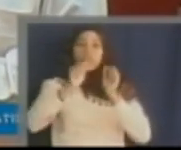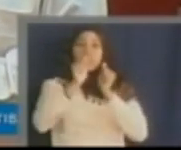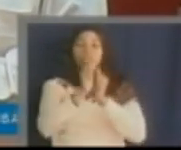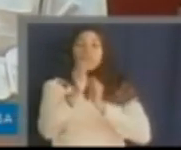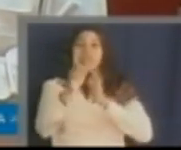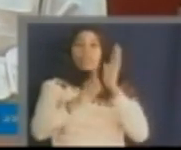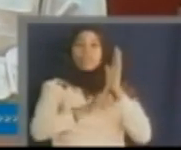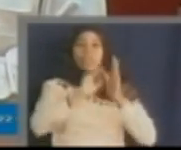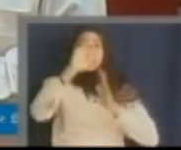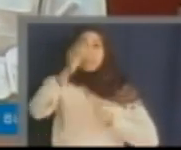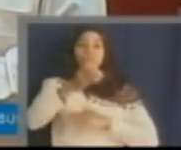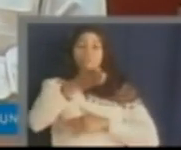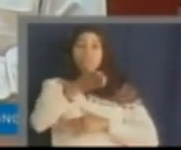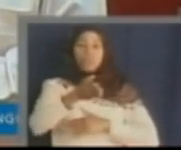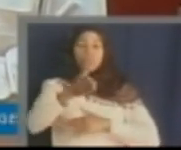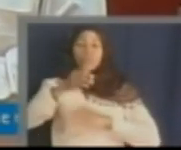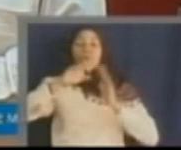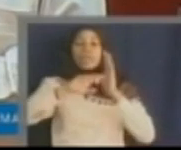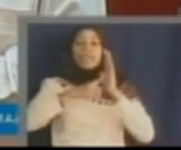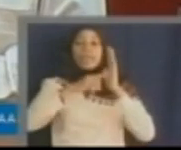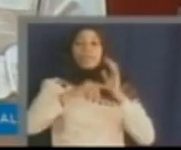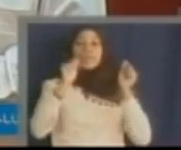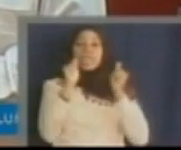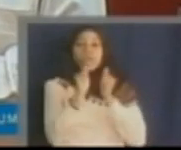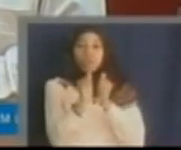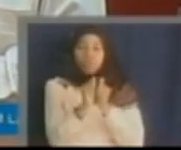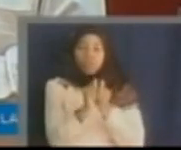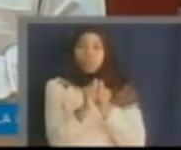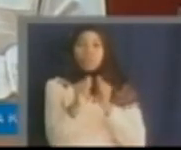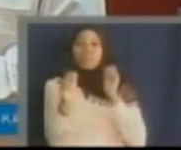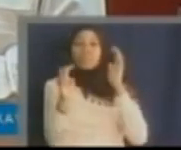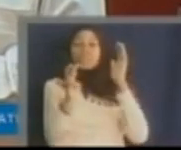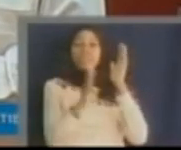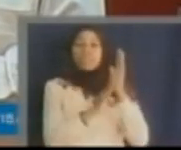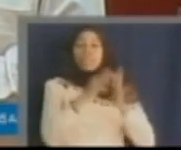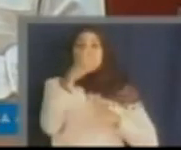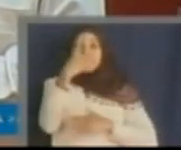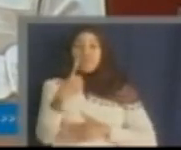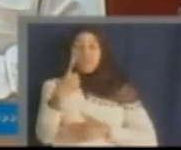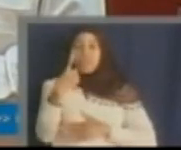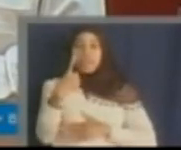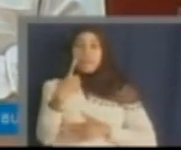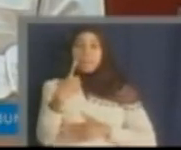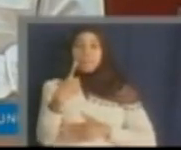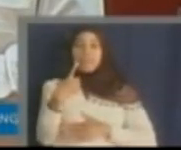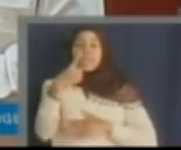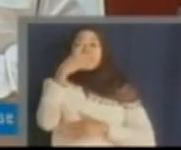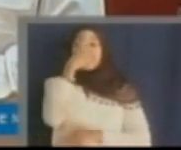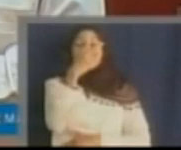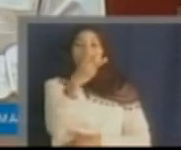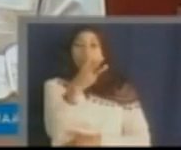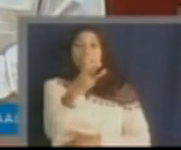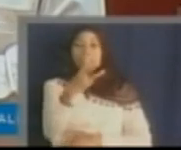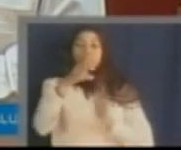ya 18.1, kanuni ya 58.1 na 3,